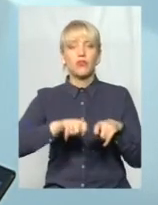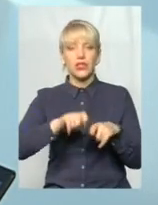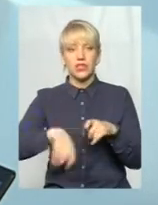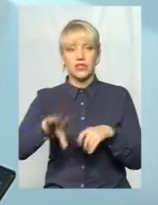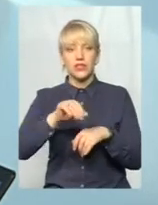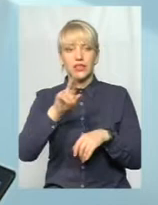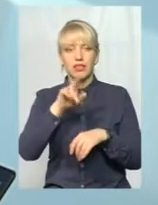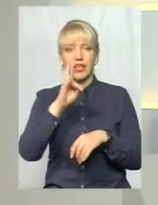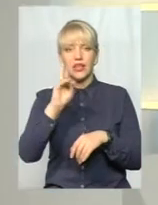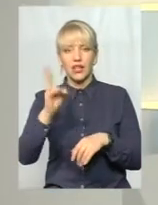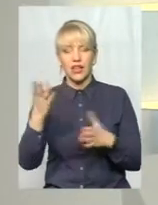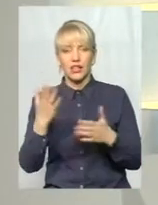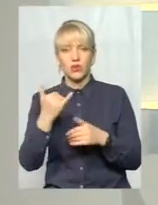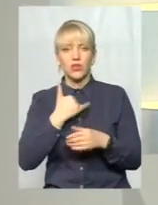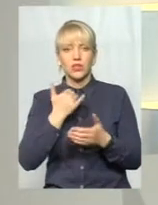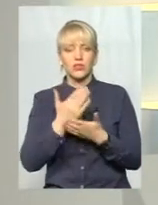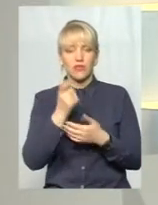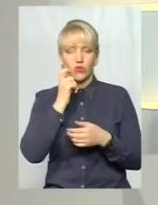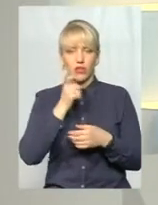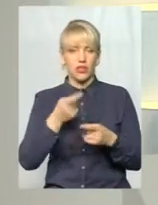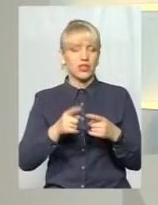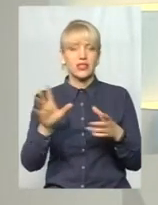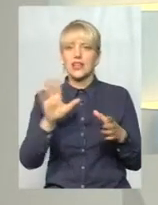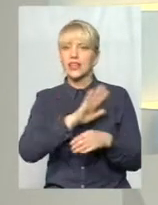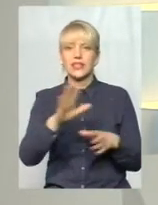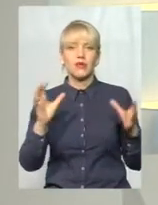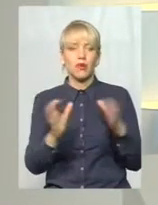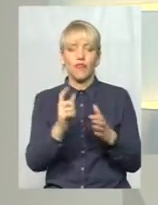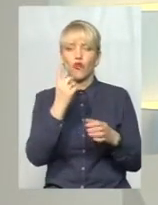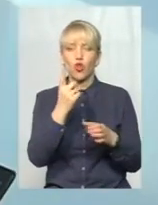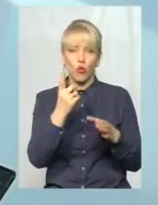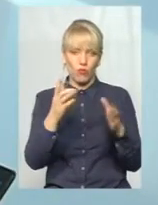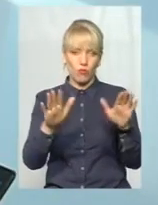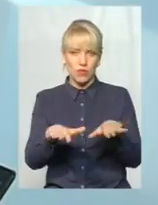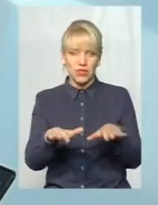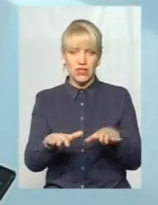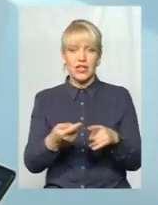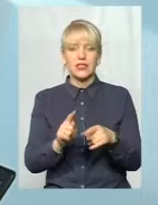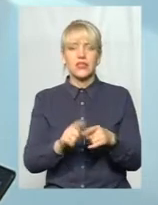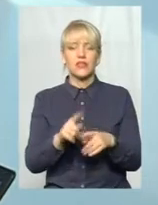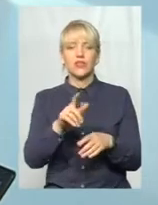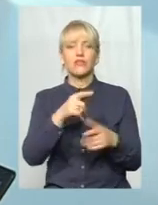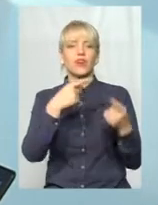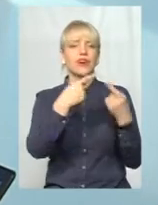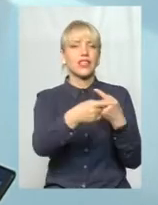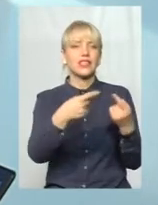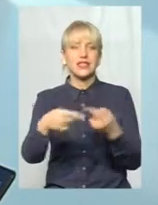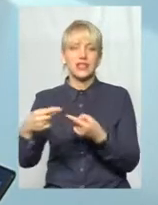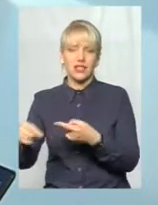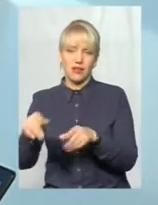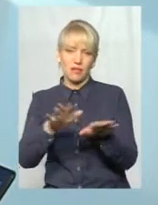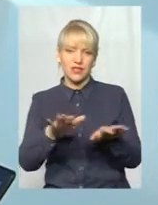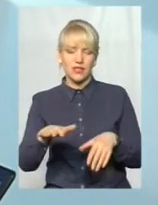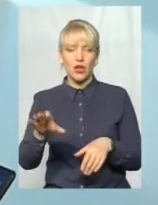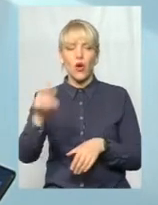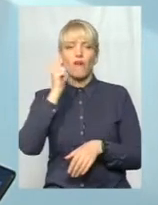ДНК, які в нас є в Україні. Вони ж не зберігаються в одному місці, вони є в різних місцях. Вони фактично в нас в Україні офіційно,